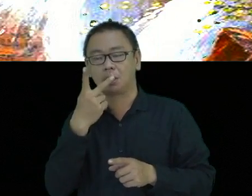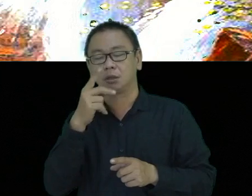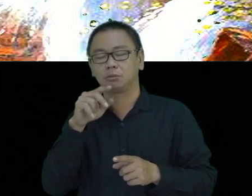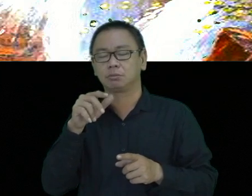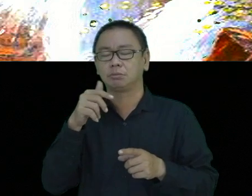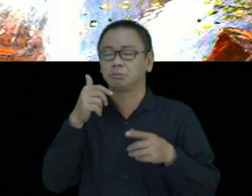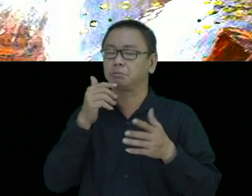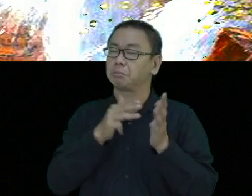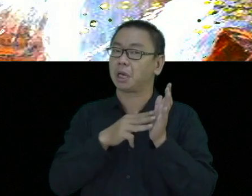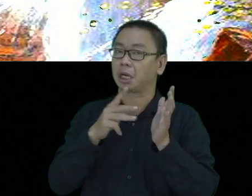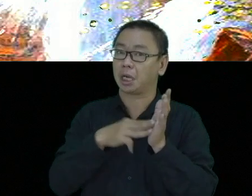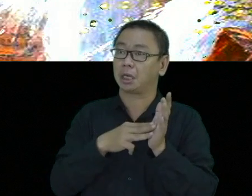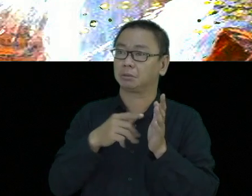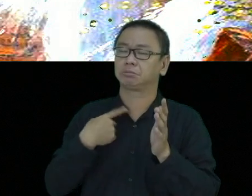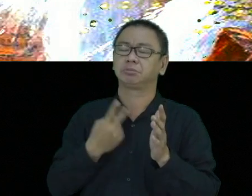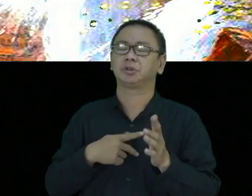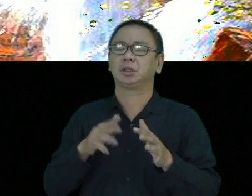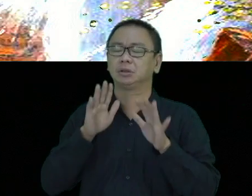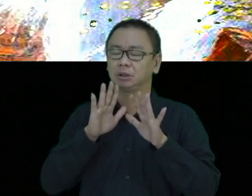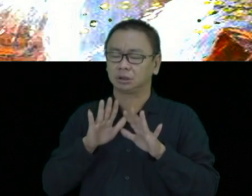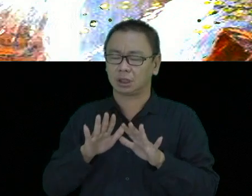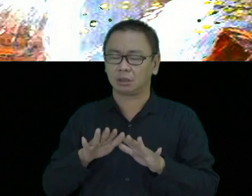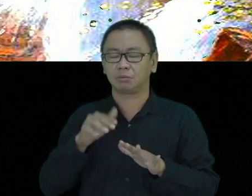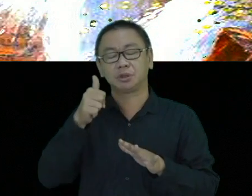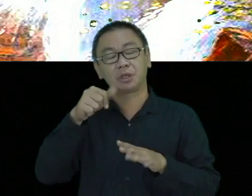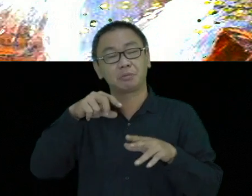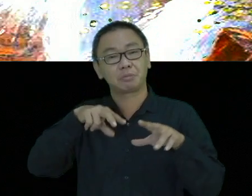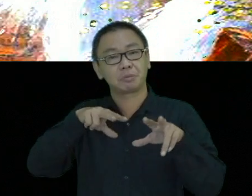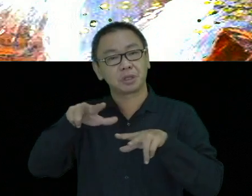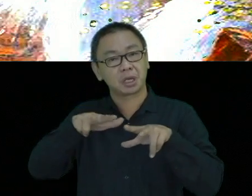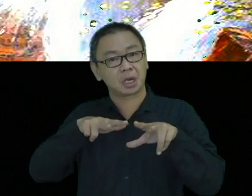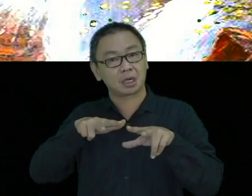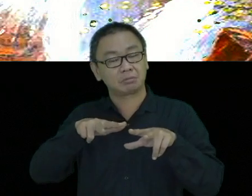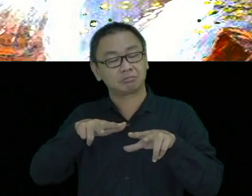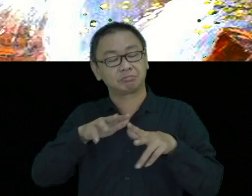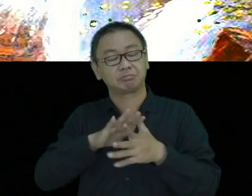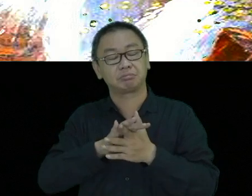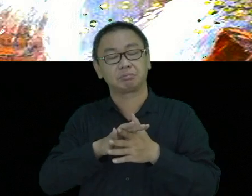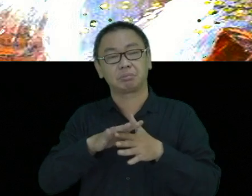menjalani badai yang ada satu persatu.